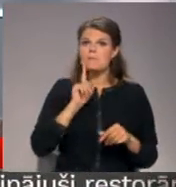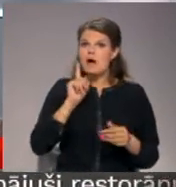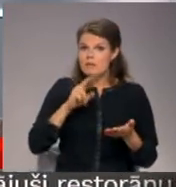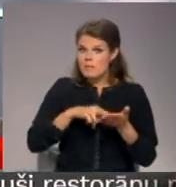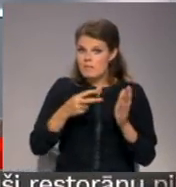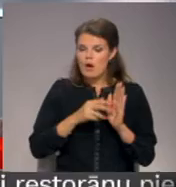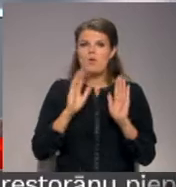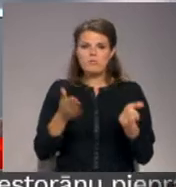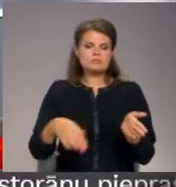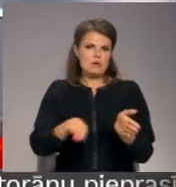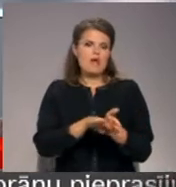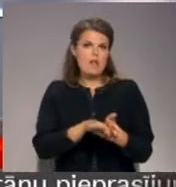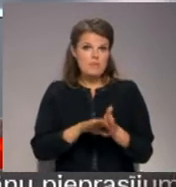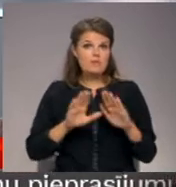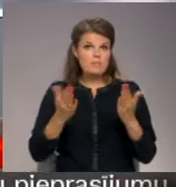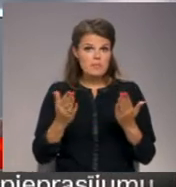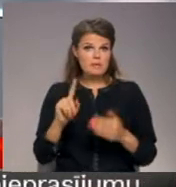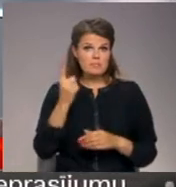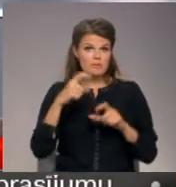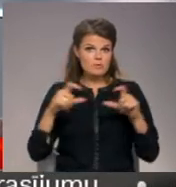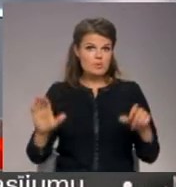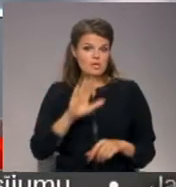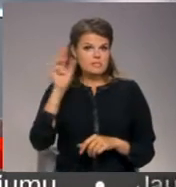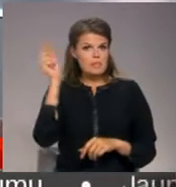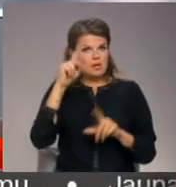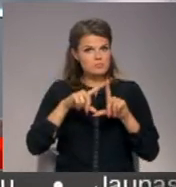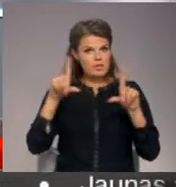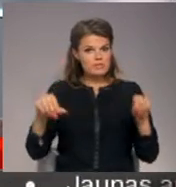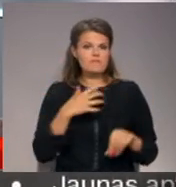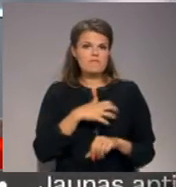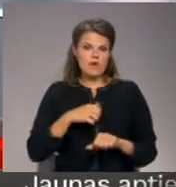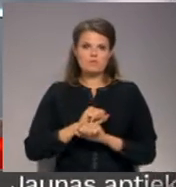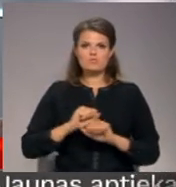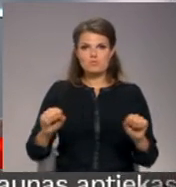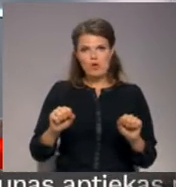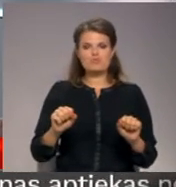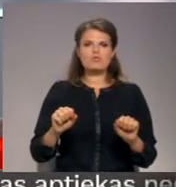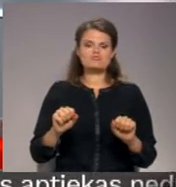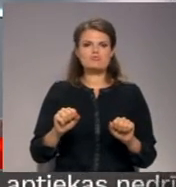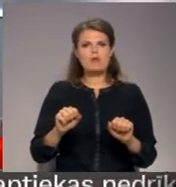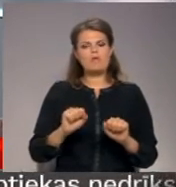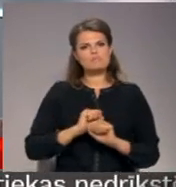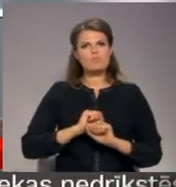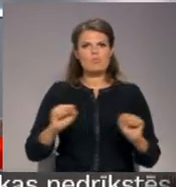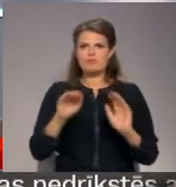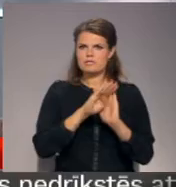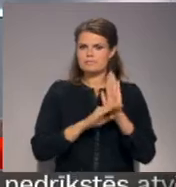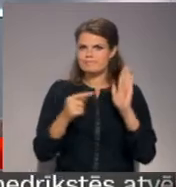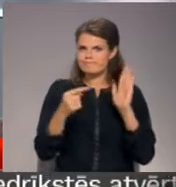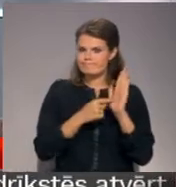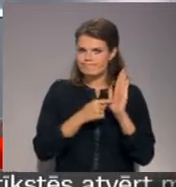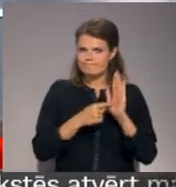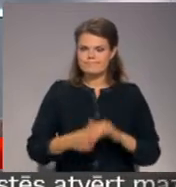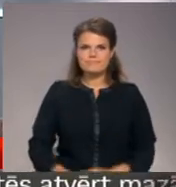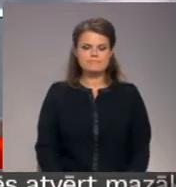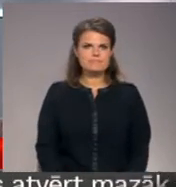tas sāksies klātienē. Bet jau no pirmās skolas dienas mācību iestādēm būs jānodrošina epidemioloģiskās drošības prasības. Turpina